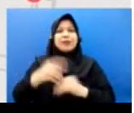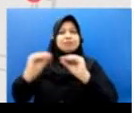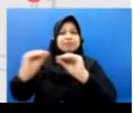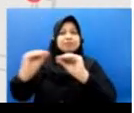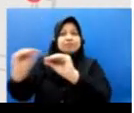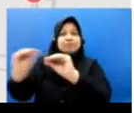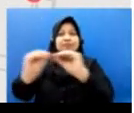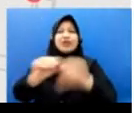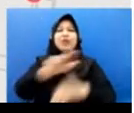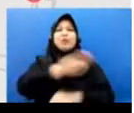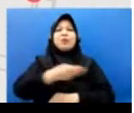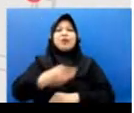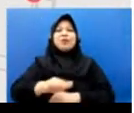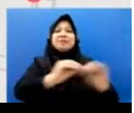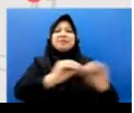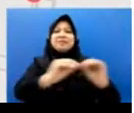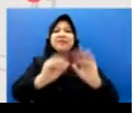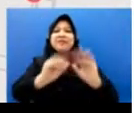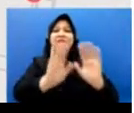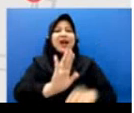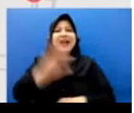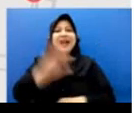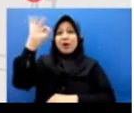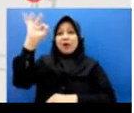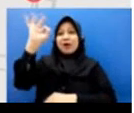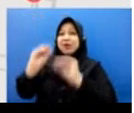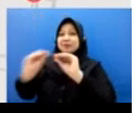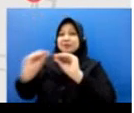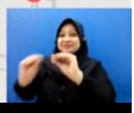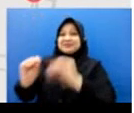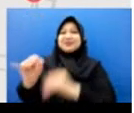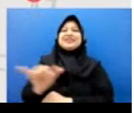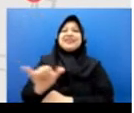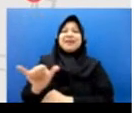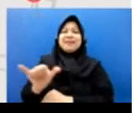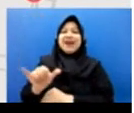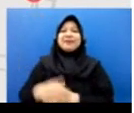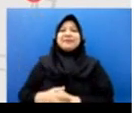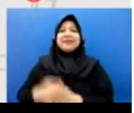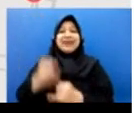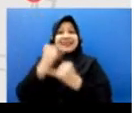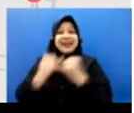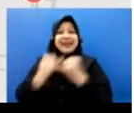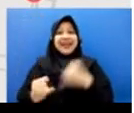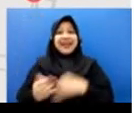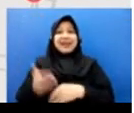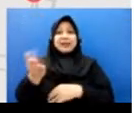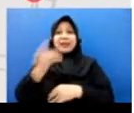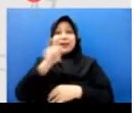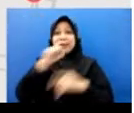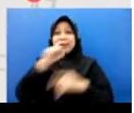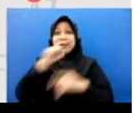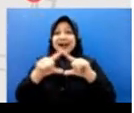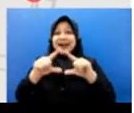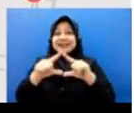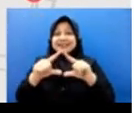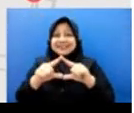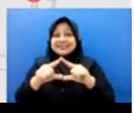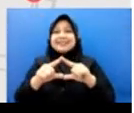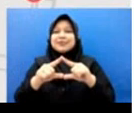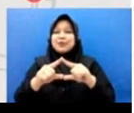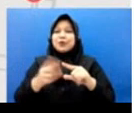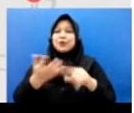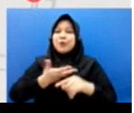aja last but not least, Pak Adin silahkan bisa di sini menggunakan platform ini untuk berbagi saran juga tips buat